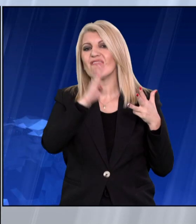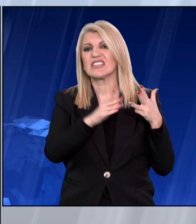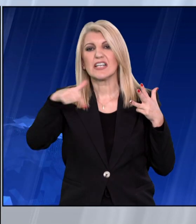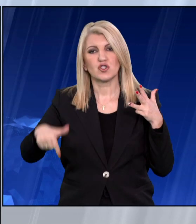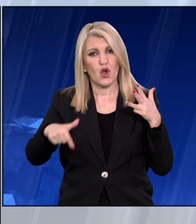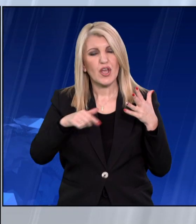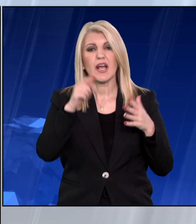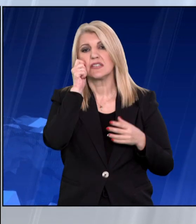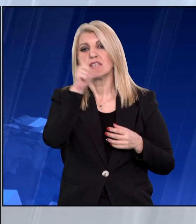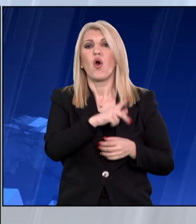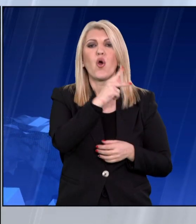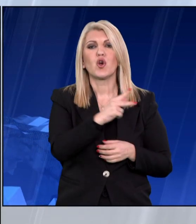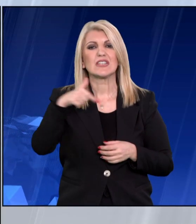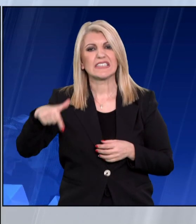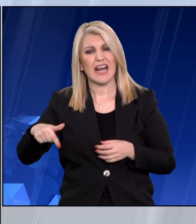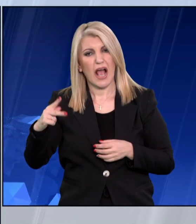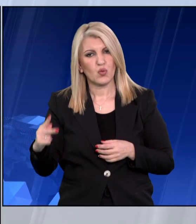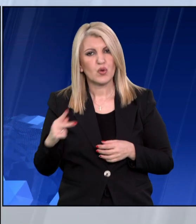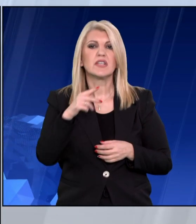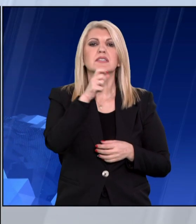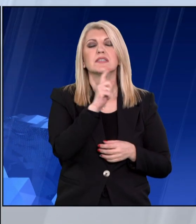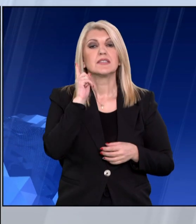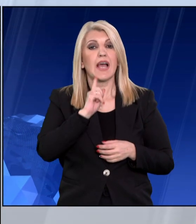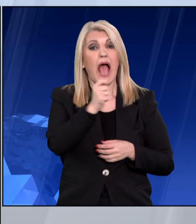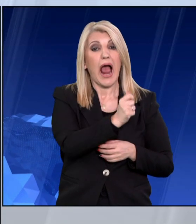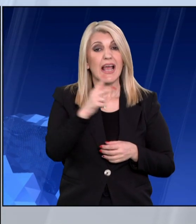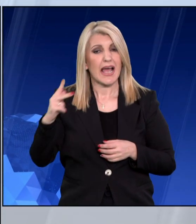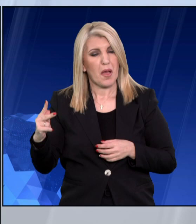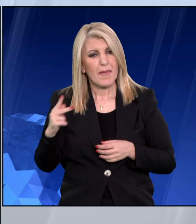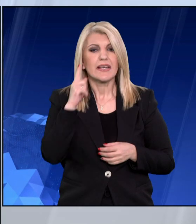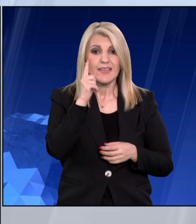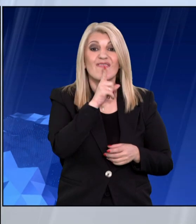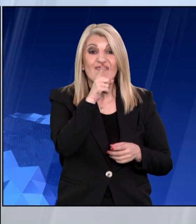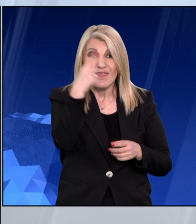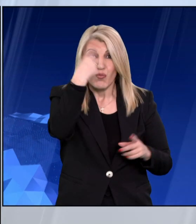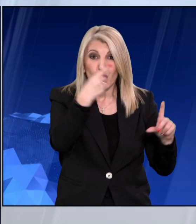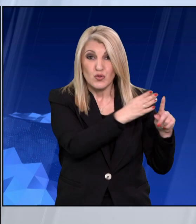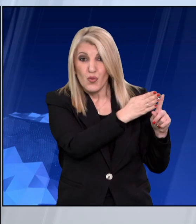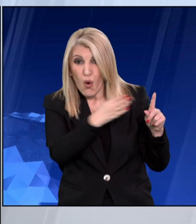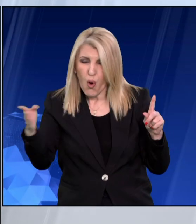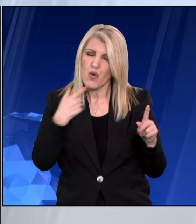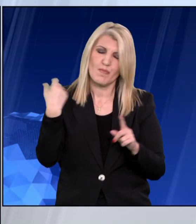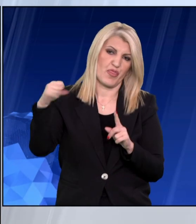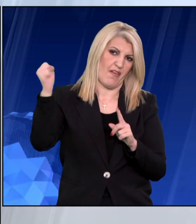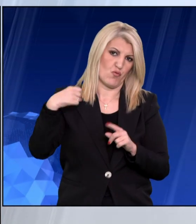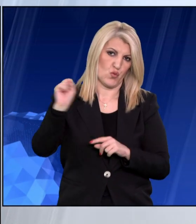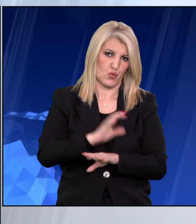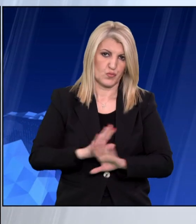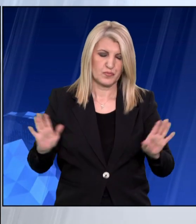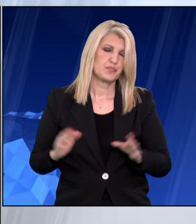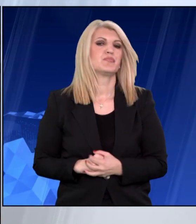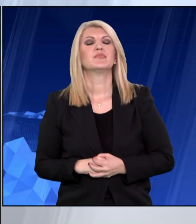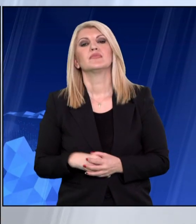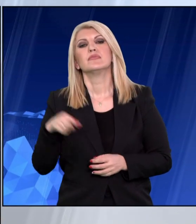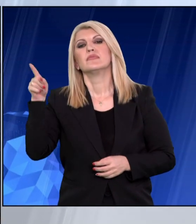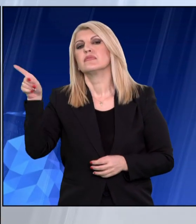καραγκούνης ο μάξιμος χαρακόπουλος η άννα καραμανλή ο θάνος πλεύρης ο ανδρέας κατσανιώτης και ο μίλτος χρυσομάλλης στο μέγαρο μαξίμου εκτιμούν ότι τελικά